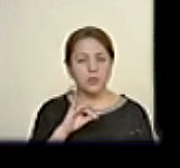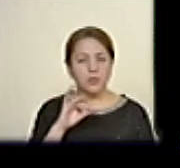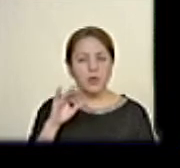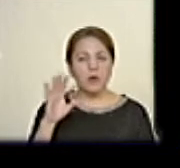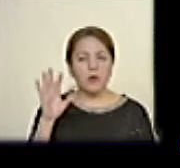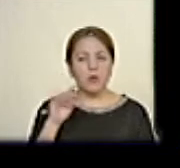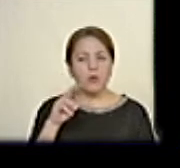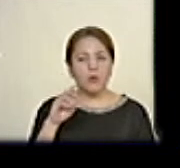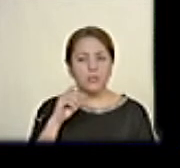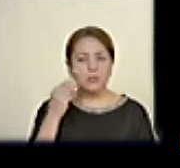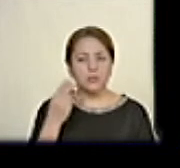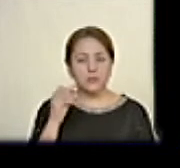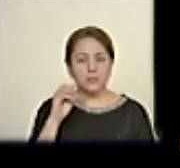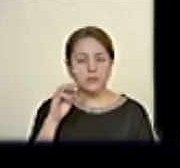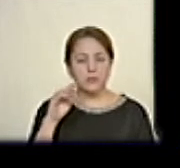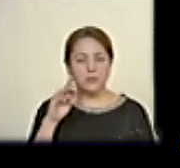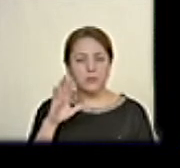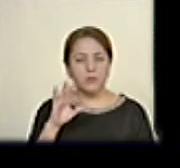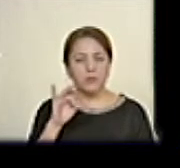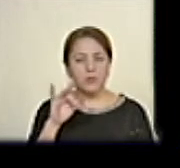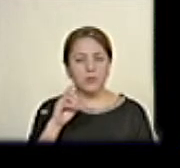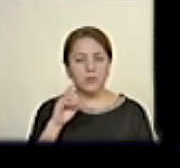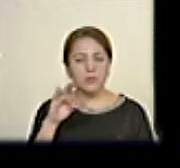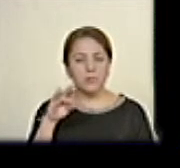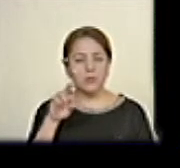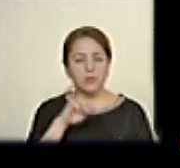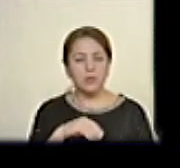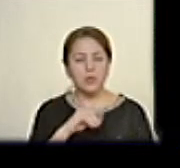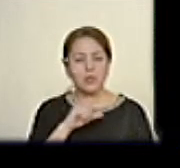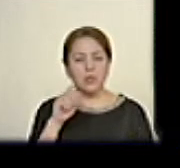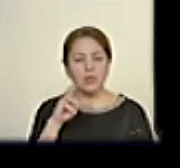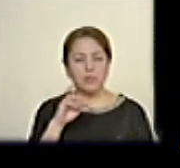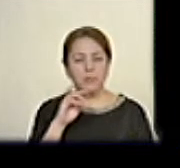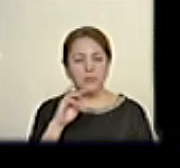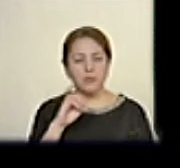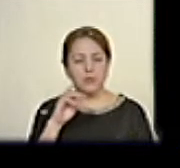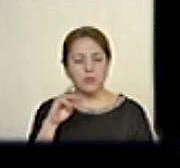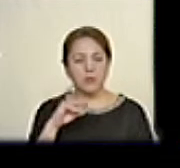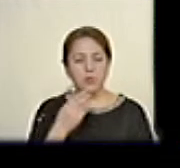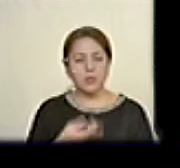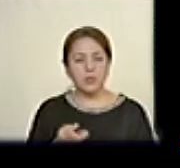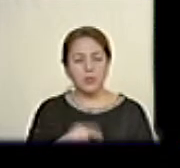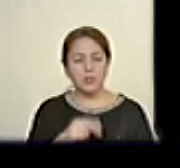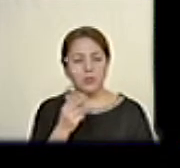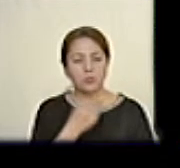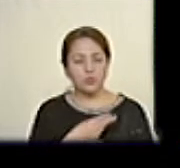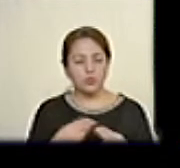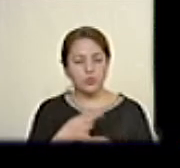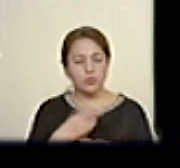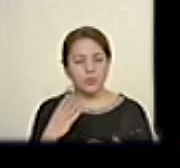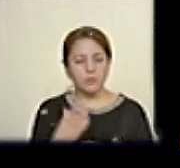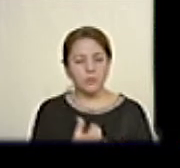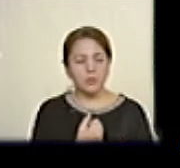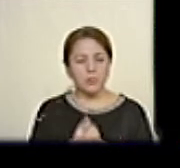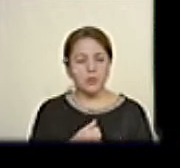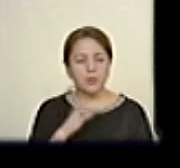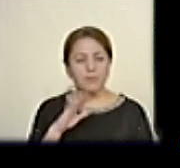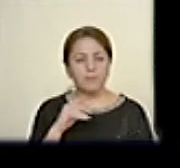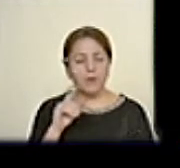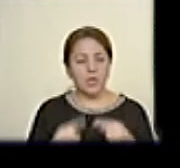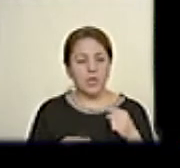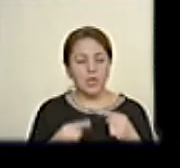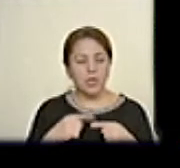Я напомню их. Эпитет – это художественное определение. В отличие